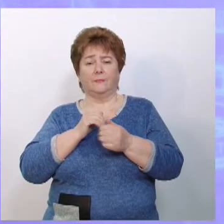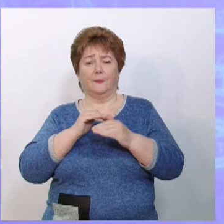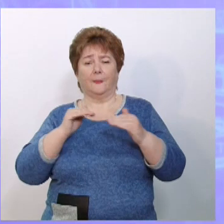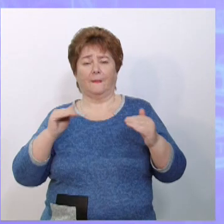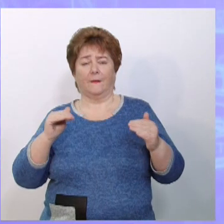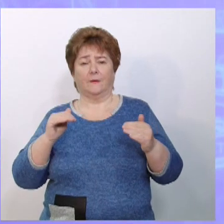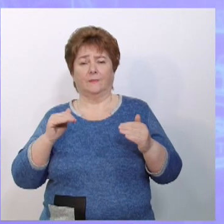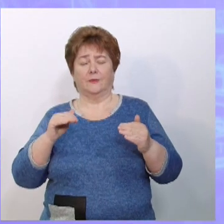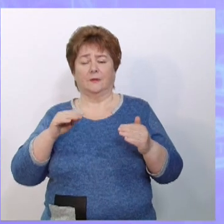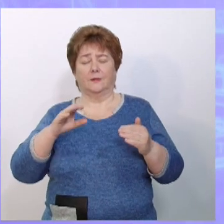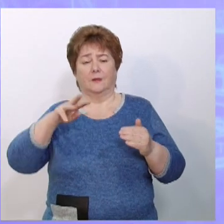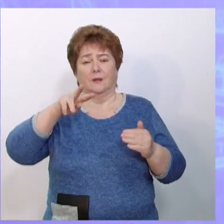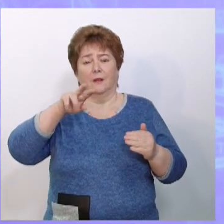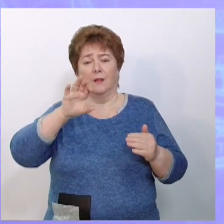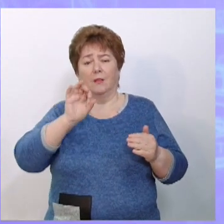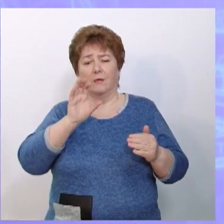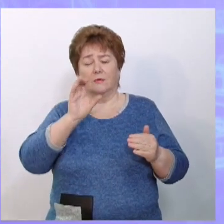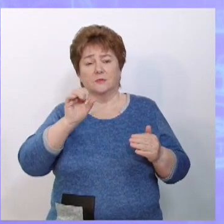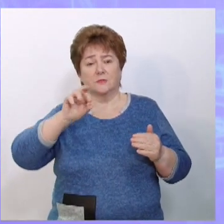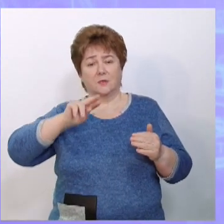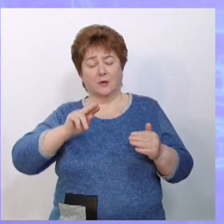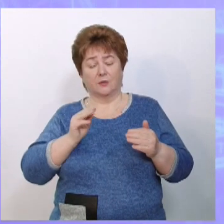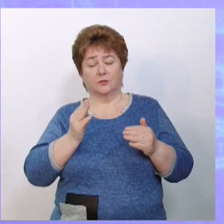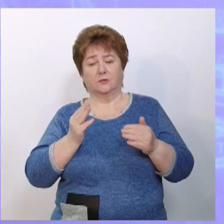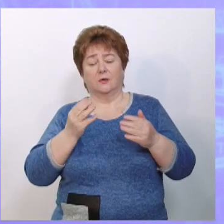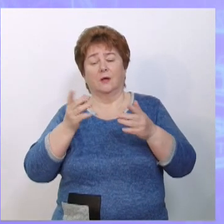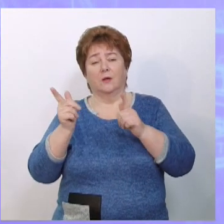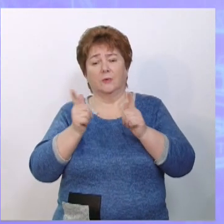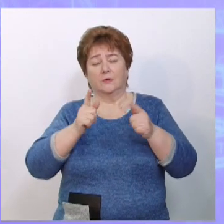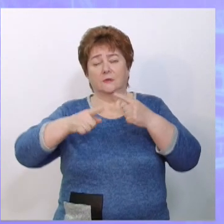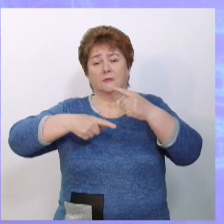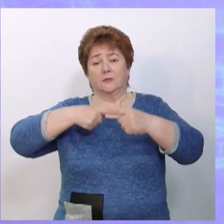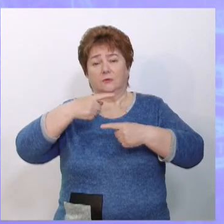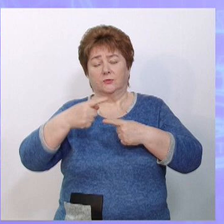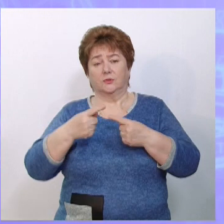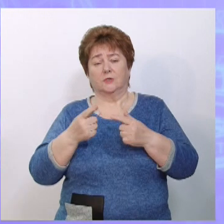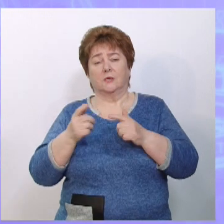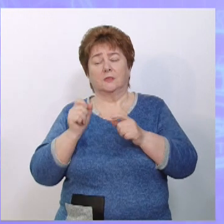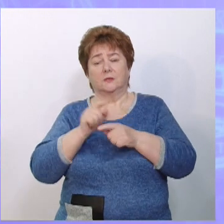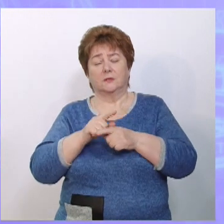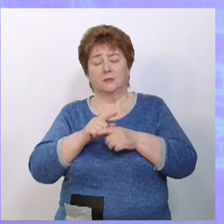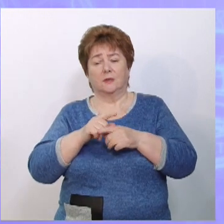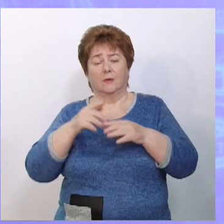Ребята, Лосяш приготовил для вас следующее